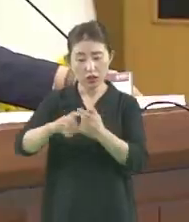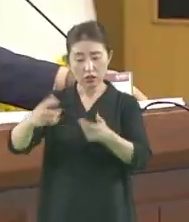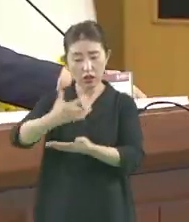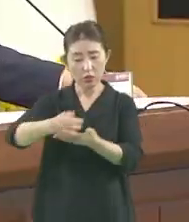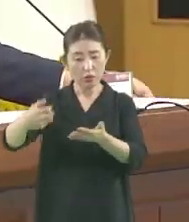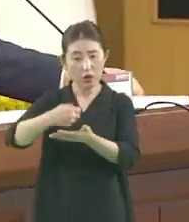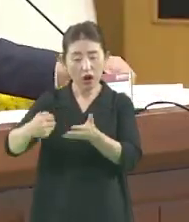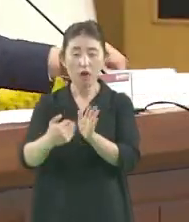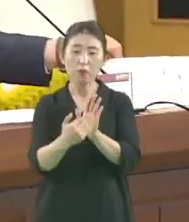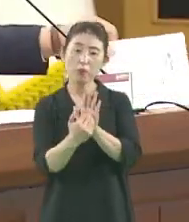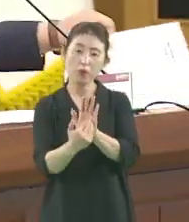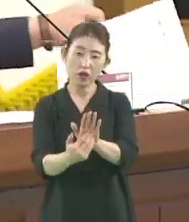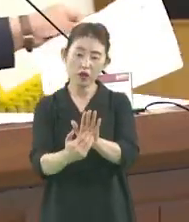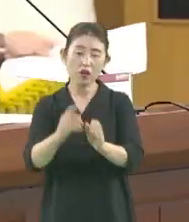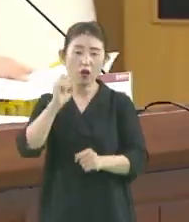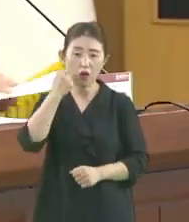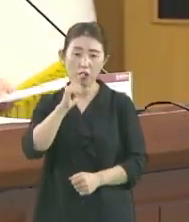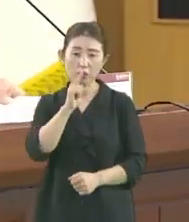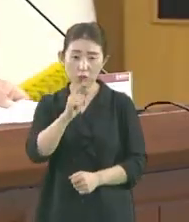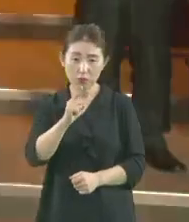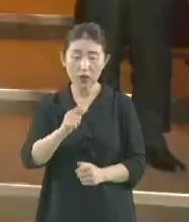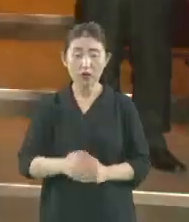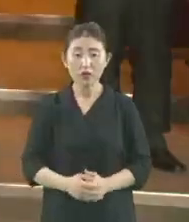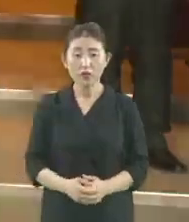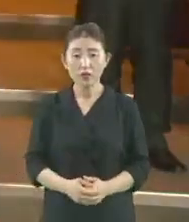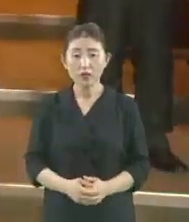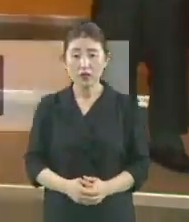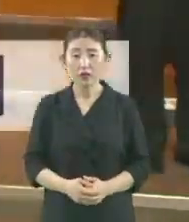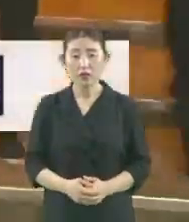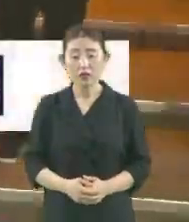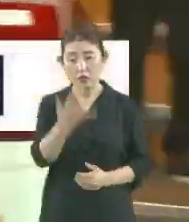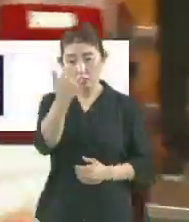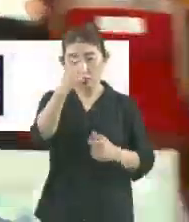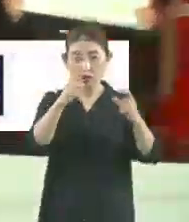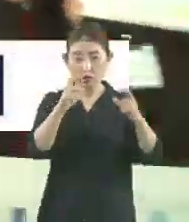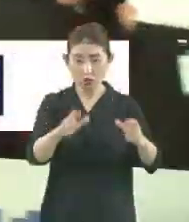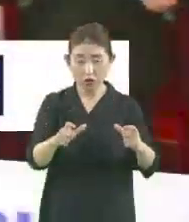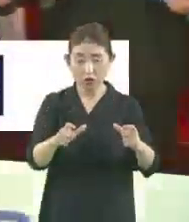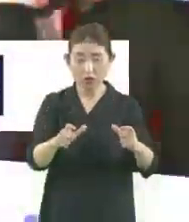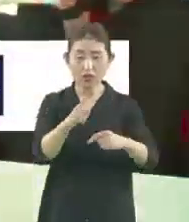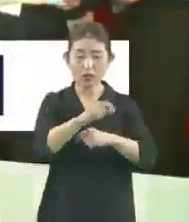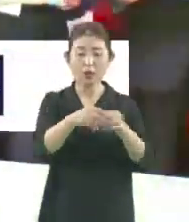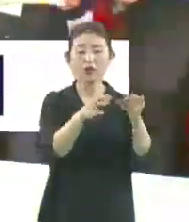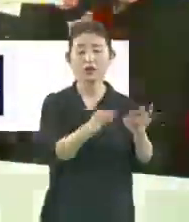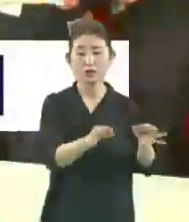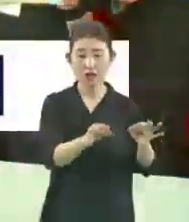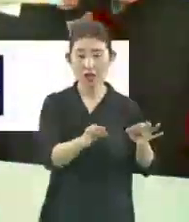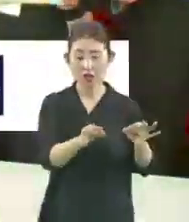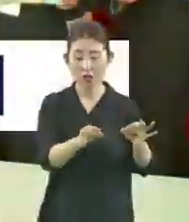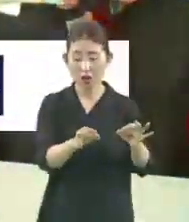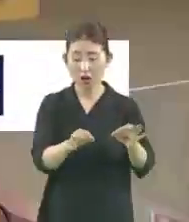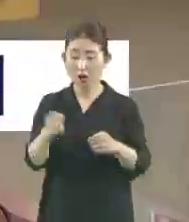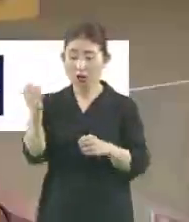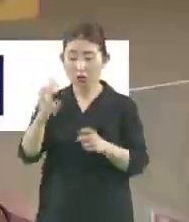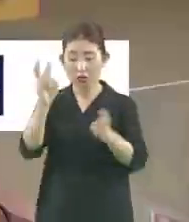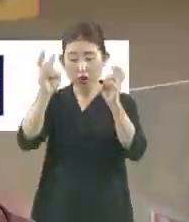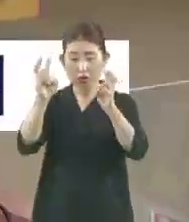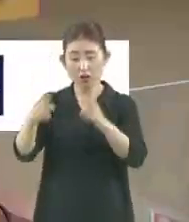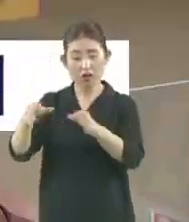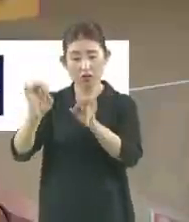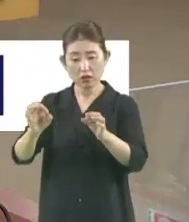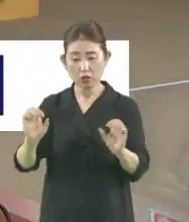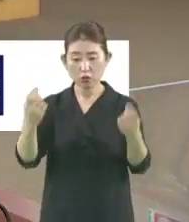방지를 기대하기 어렵다는 지적도 나오는 상황. 여기에 충청지방은행과 가칭 한국벤처투자은행을